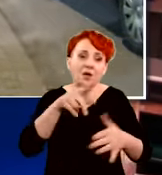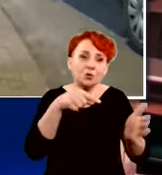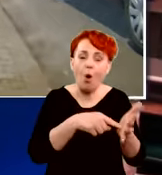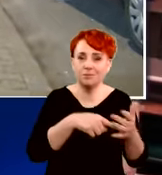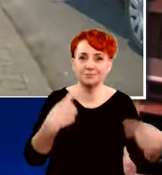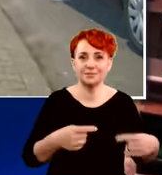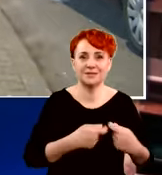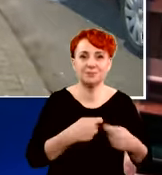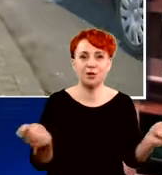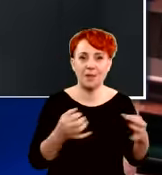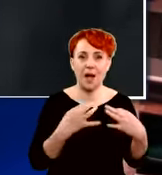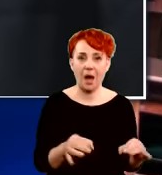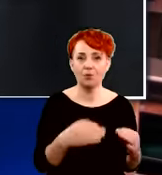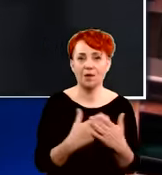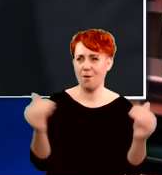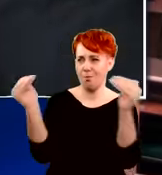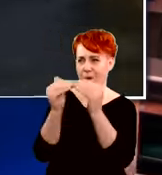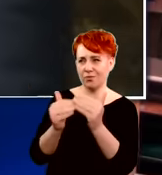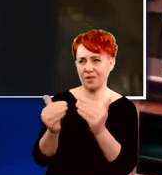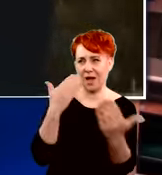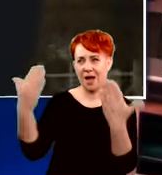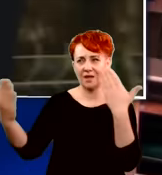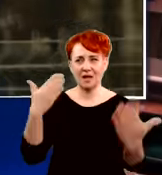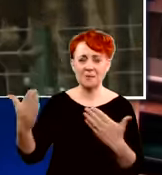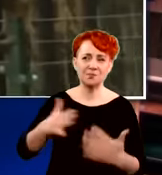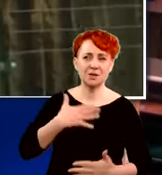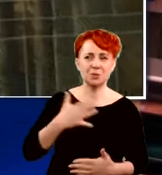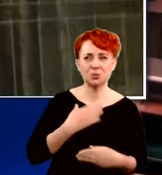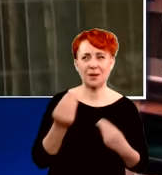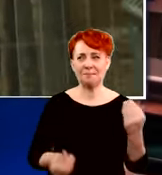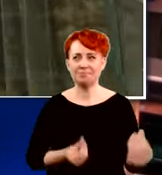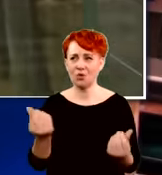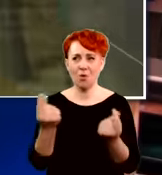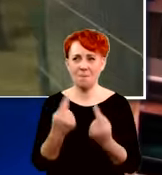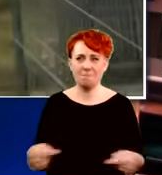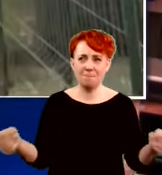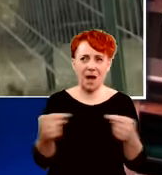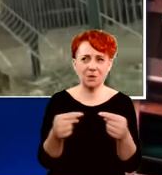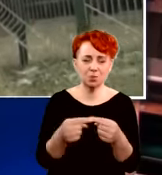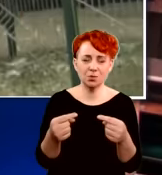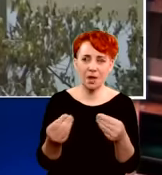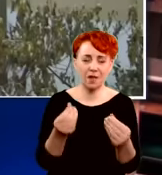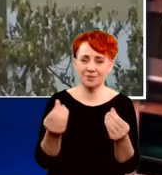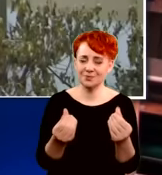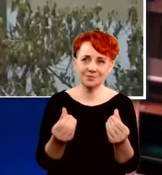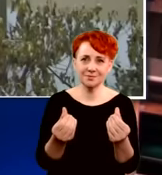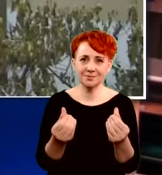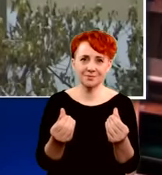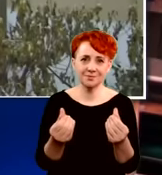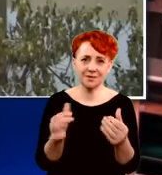te porównania, no to mam wrażenie, że one przystają do rzeczywistości, no delikatnie mówiąc,